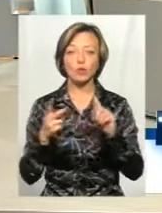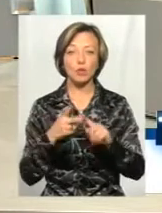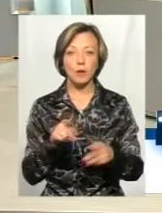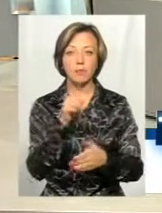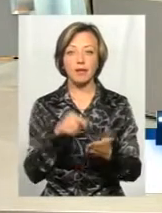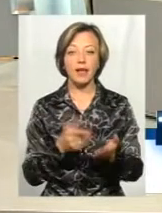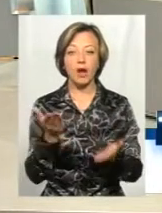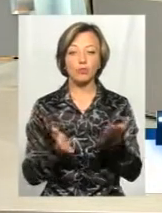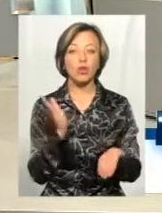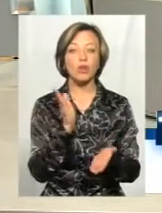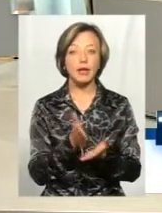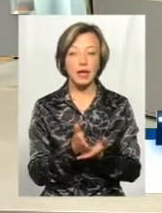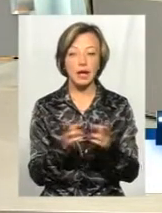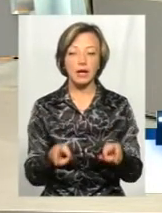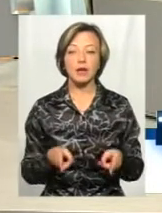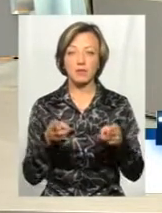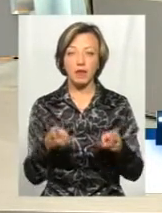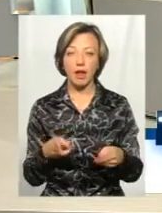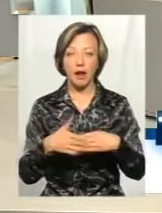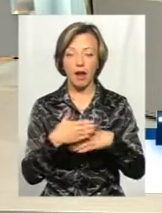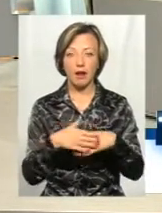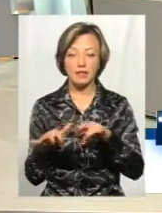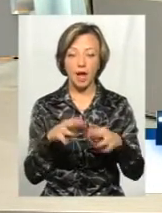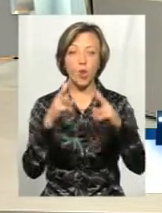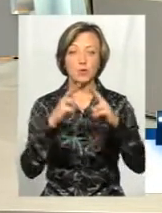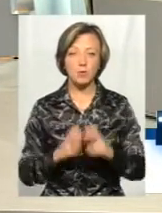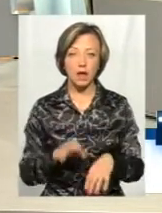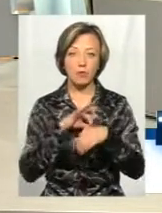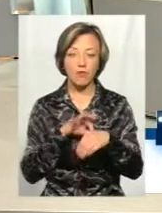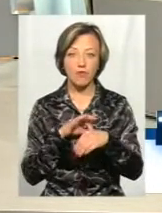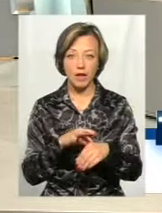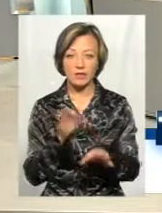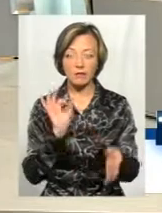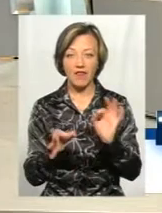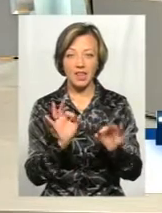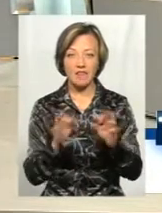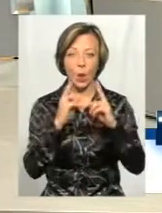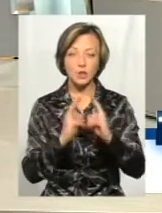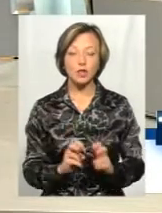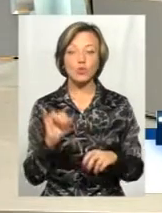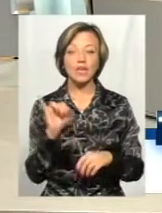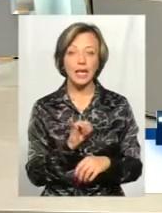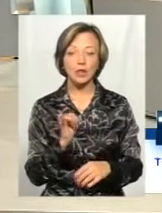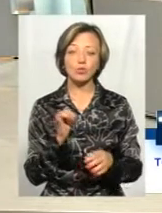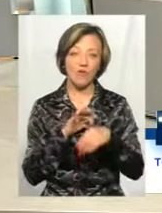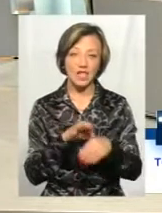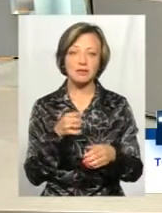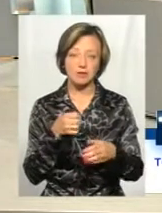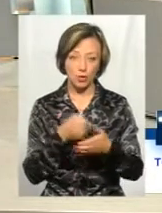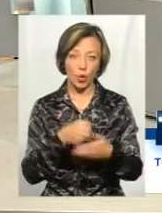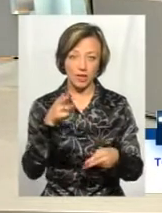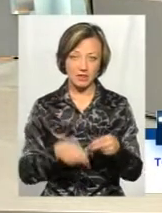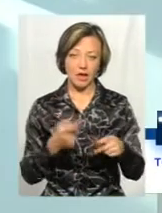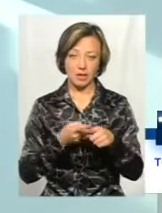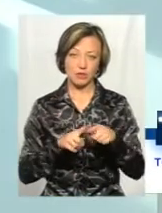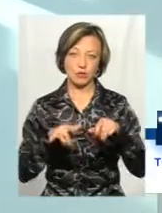питання, якщо є кримінально карані діяння, розібратися, провести неупереджене розслідування і довести справу до логічного